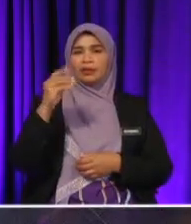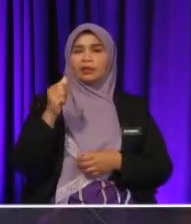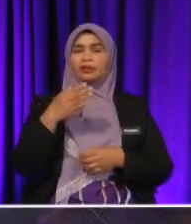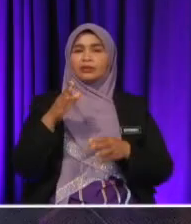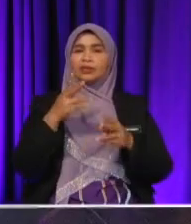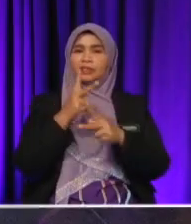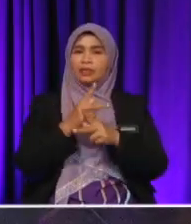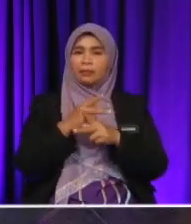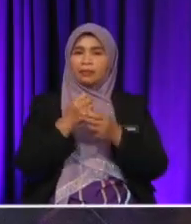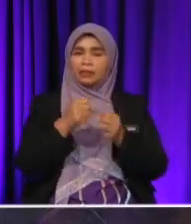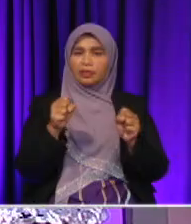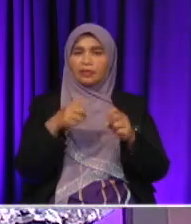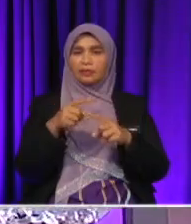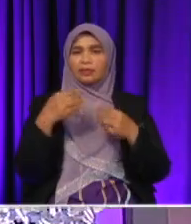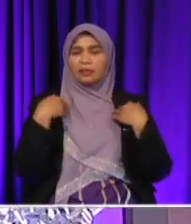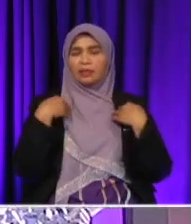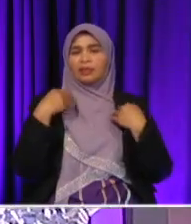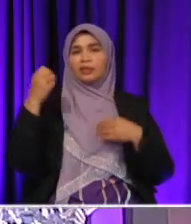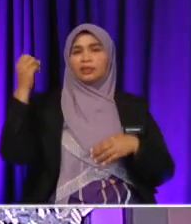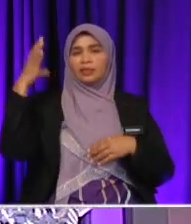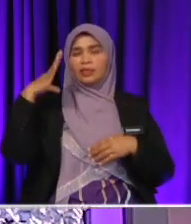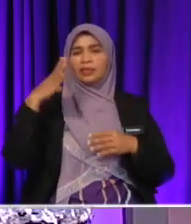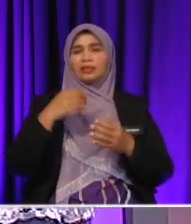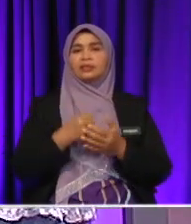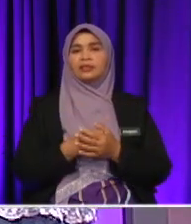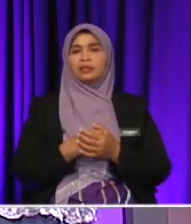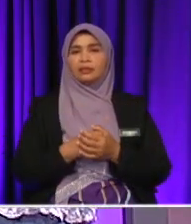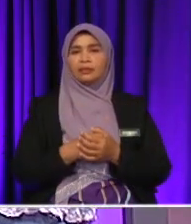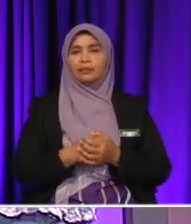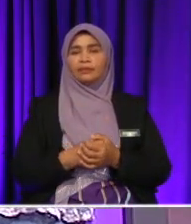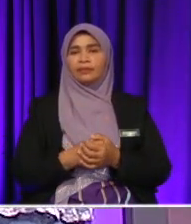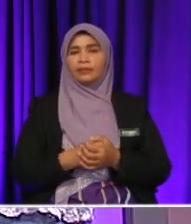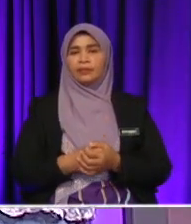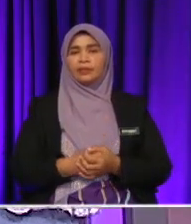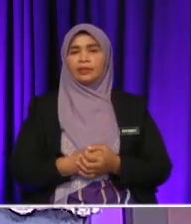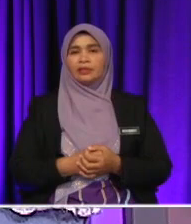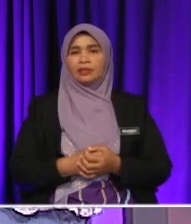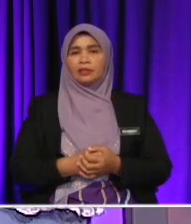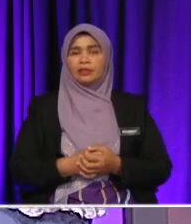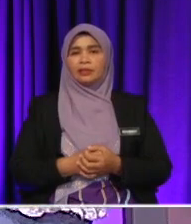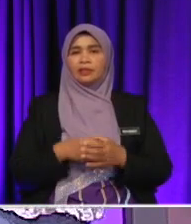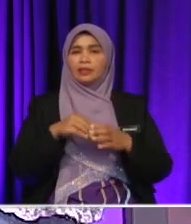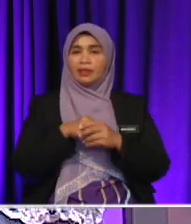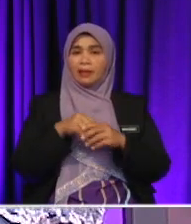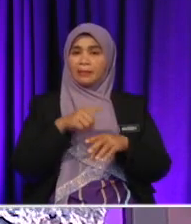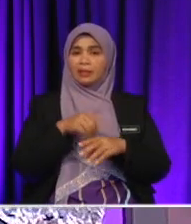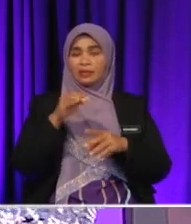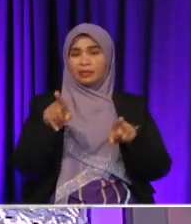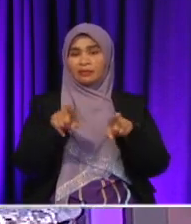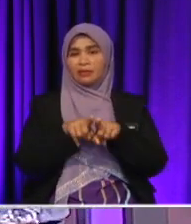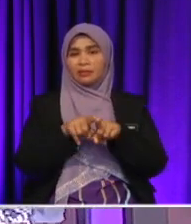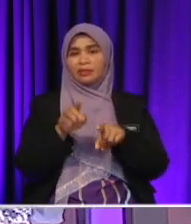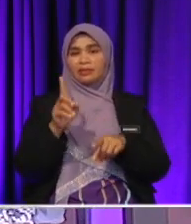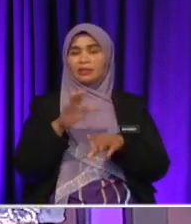siap-siap jadi bila ada cahaya ditulis gone karbondioksida untuk buat fotosintesis dalam masih yang sama